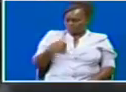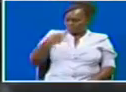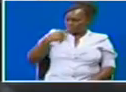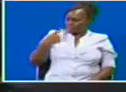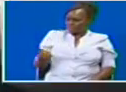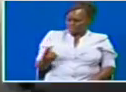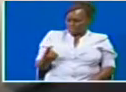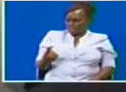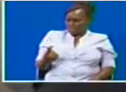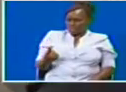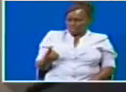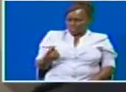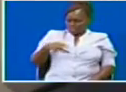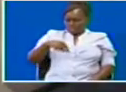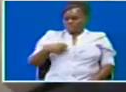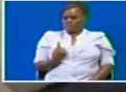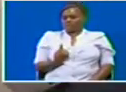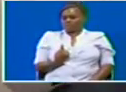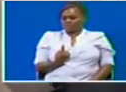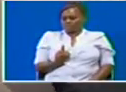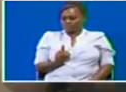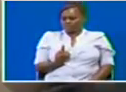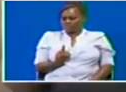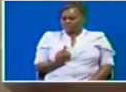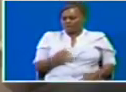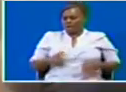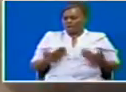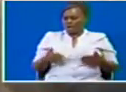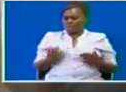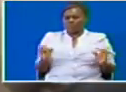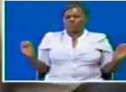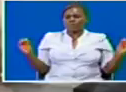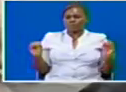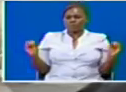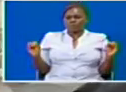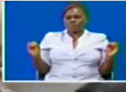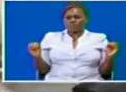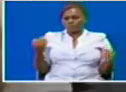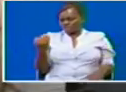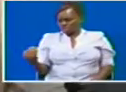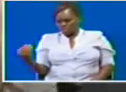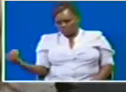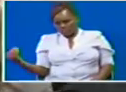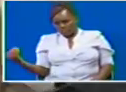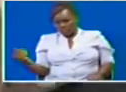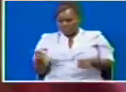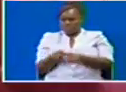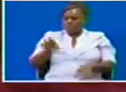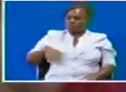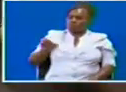ningetoa maoni mazuri, kwa sababu hata sisi wengine, hata sisi hatufurahii maneno, kwa sababu tunasikia watoto hata na